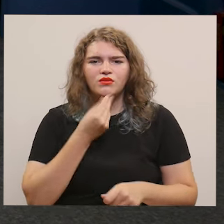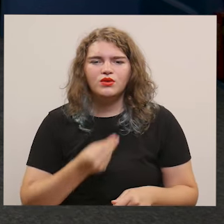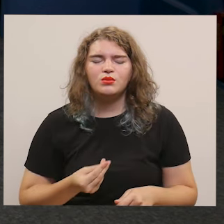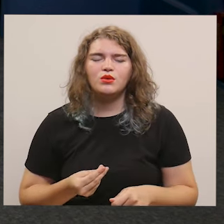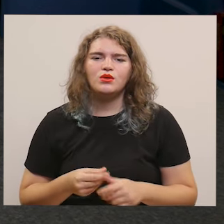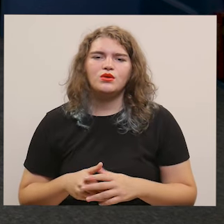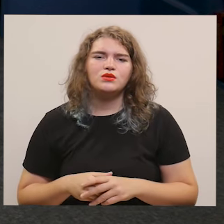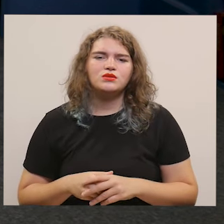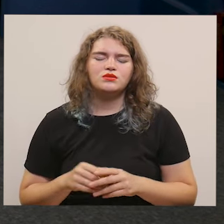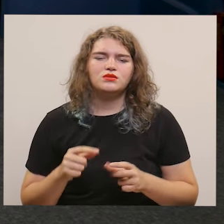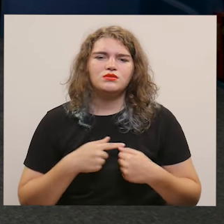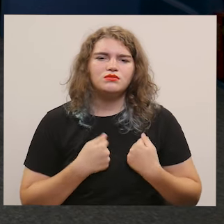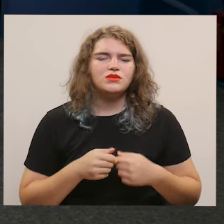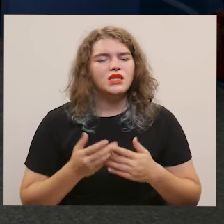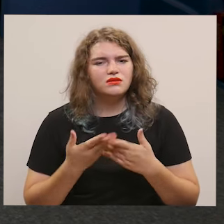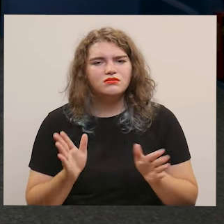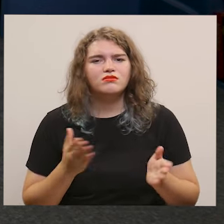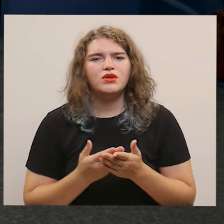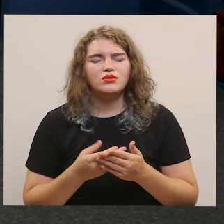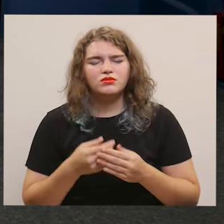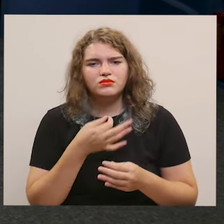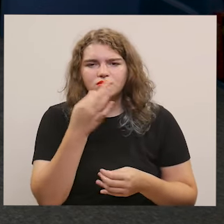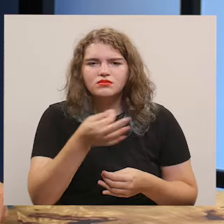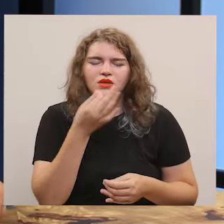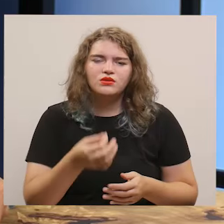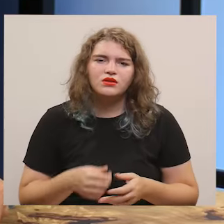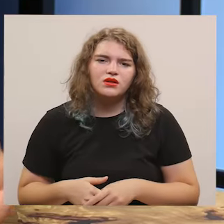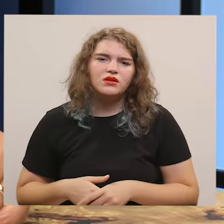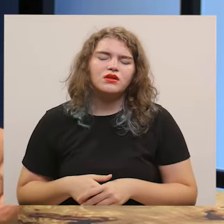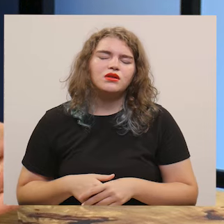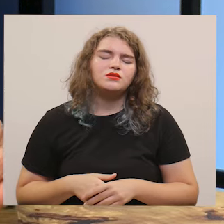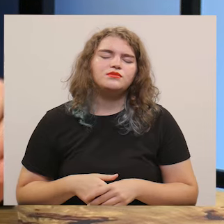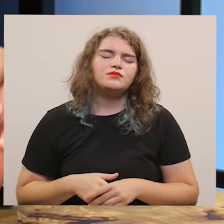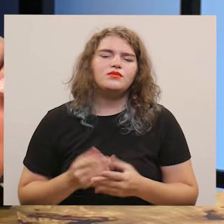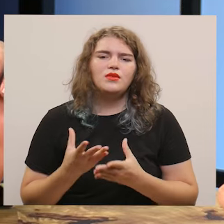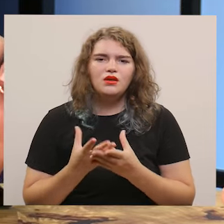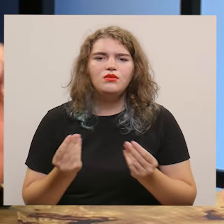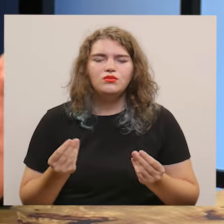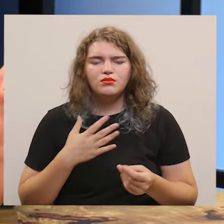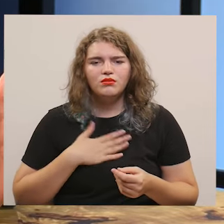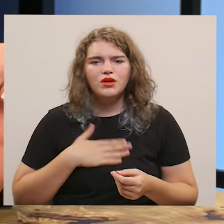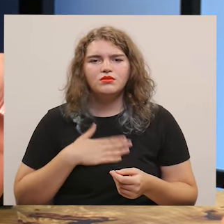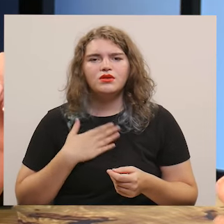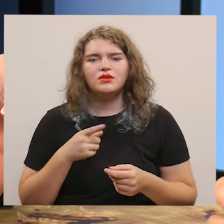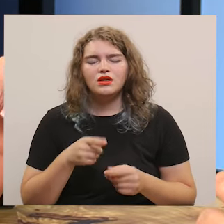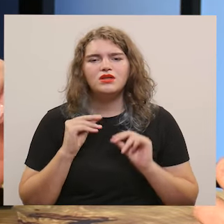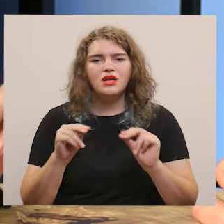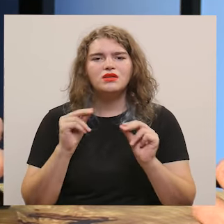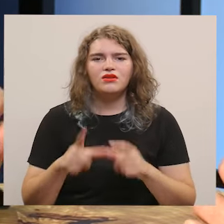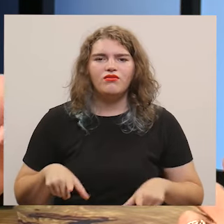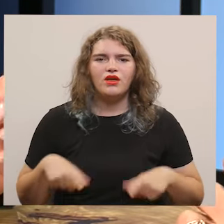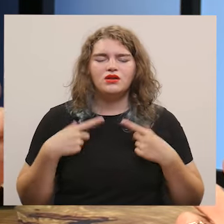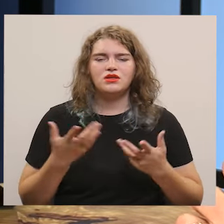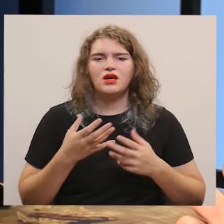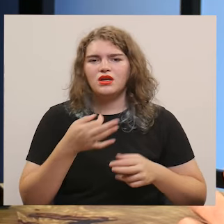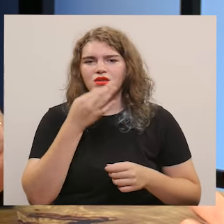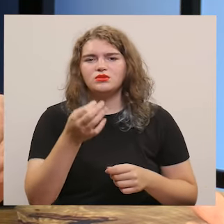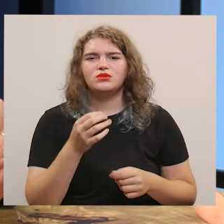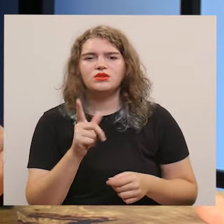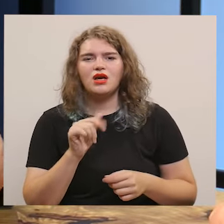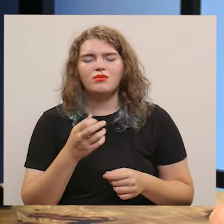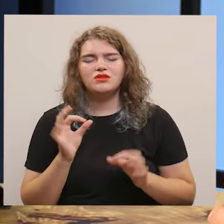de vulnerabilizare și de împărtășire. Cu foarte mult drag. Și sper ca această lecție de viață pe care am împărtășit-o Gabi cu noi